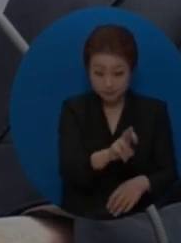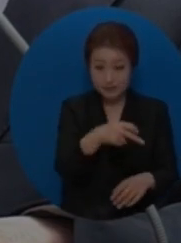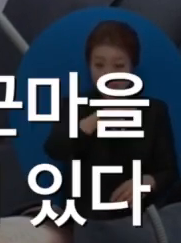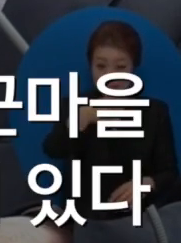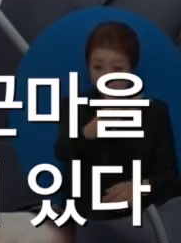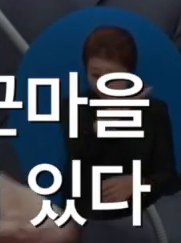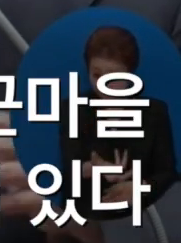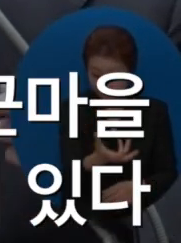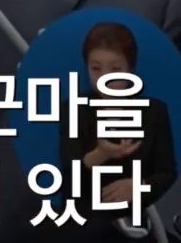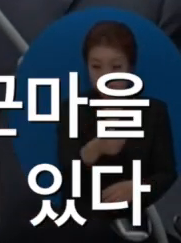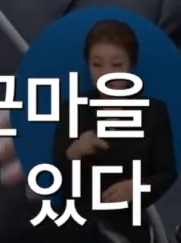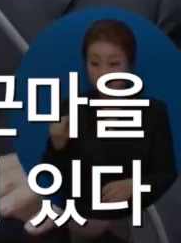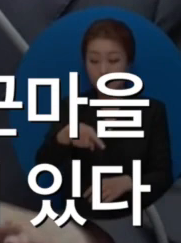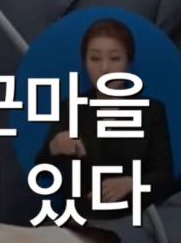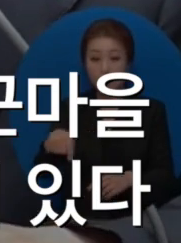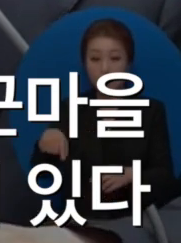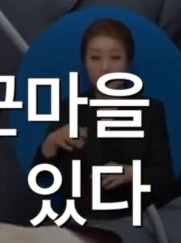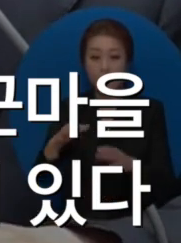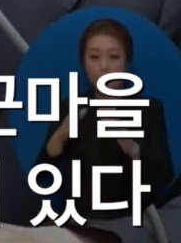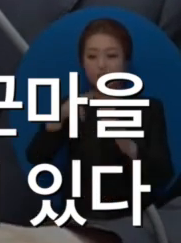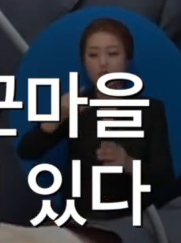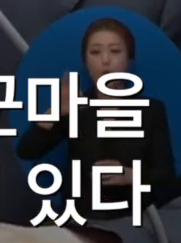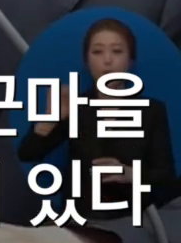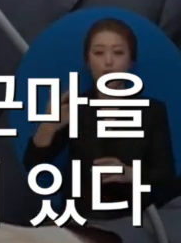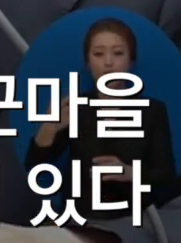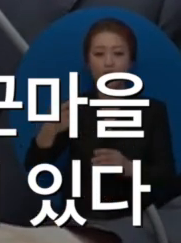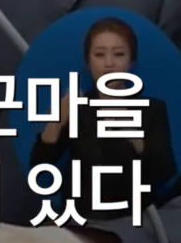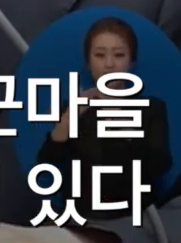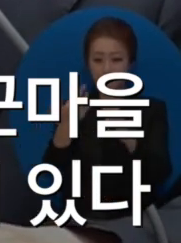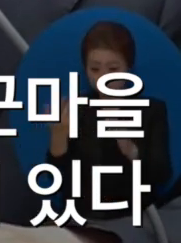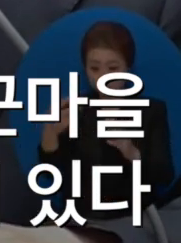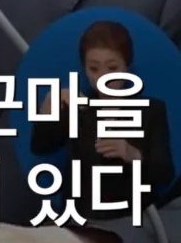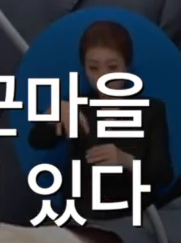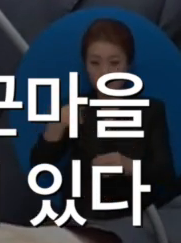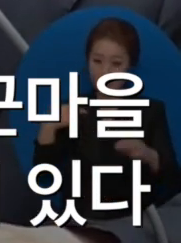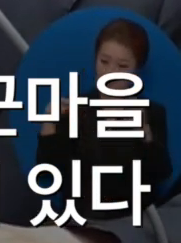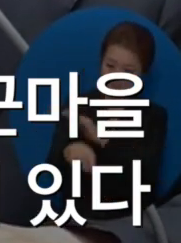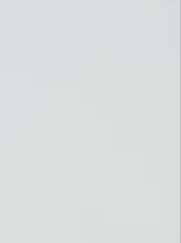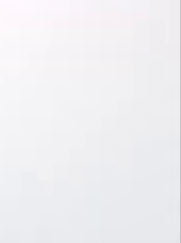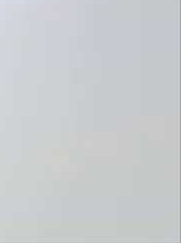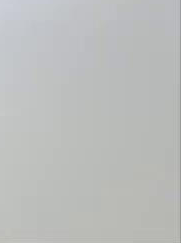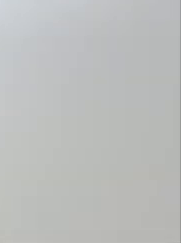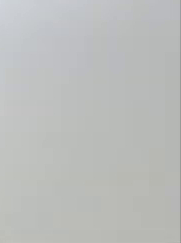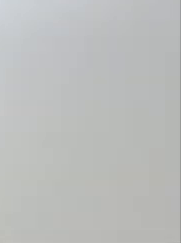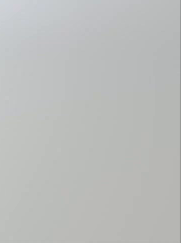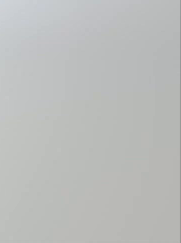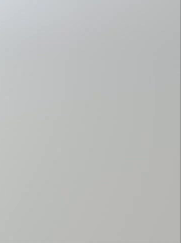제가 답변드립니다. 저는 발표되자마자 그 지역 인근 마을에 빈집을 구해서 들어갈 그런 용기를 가지고 있습니다.